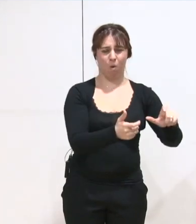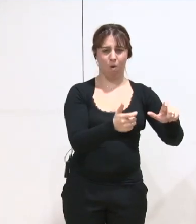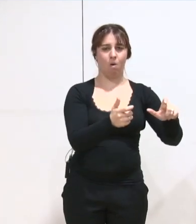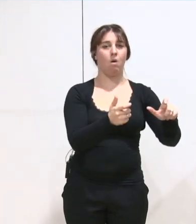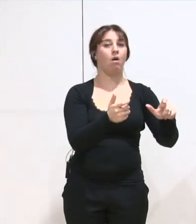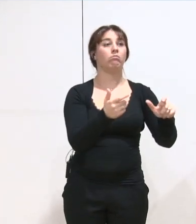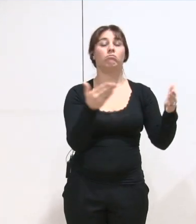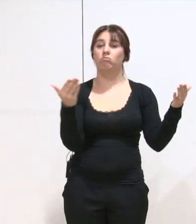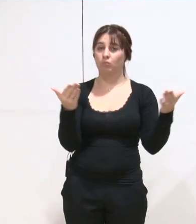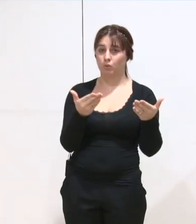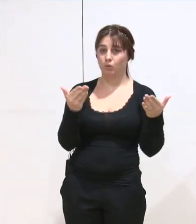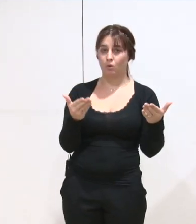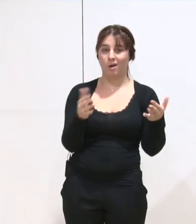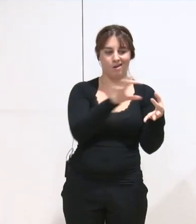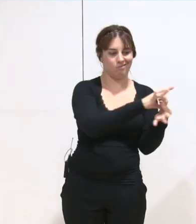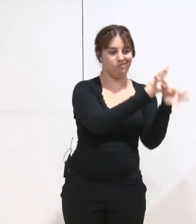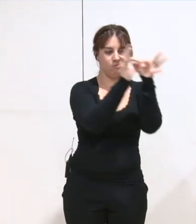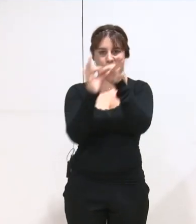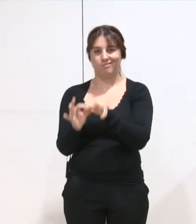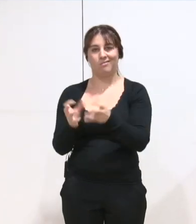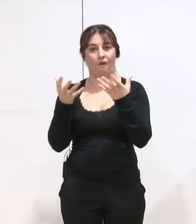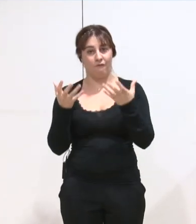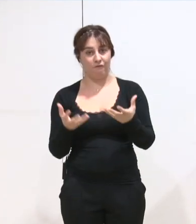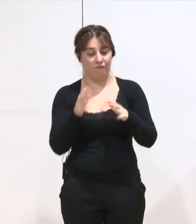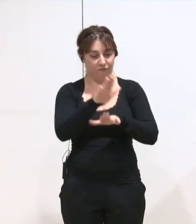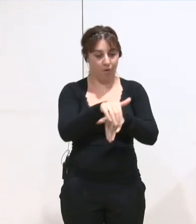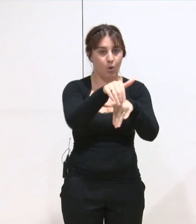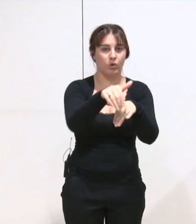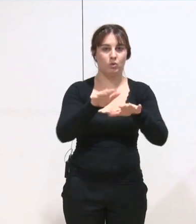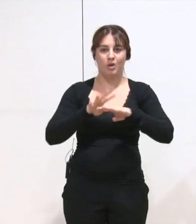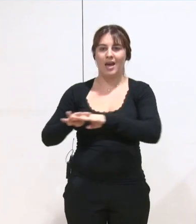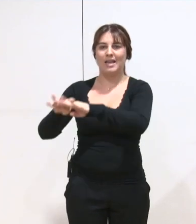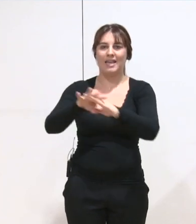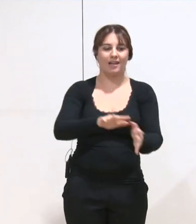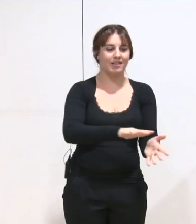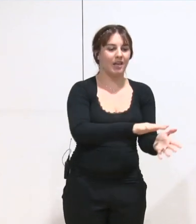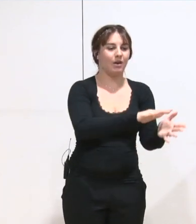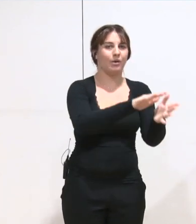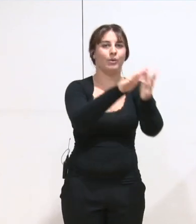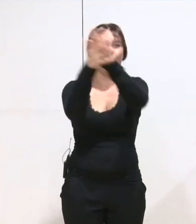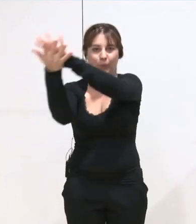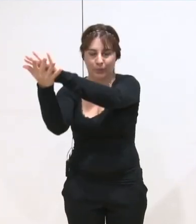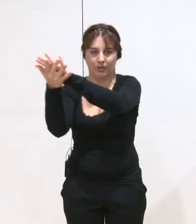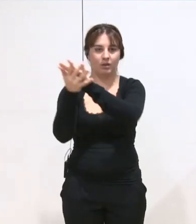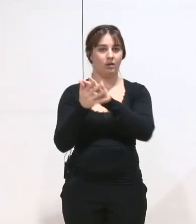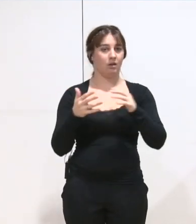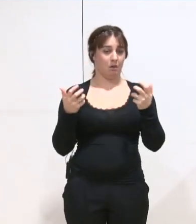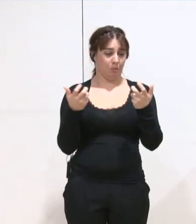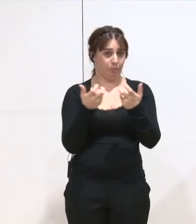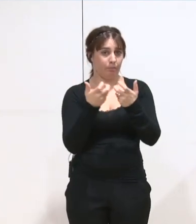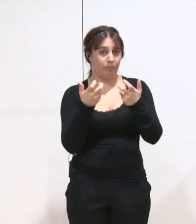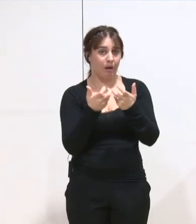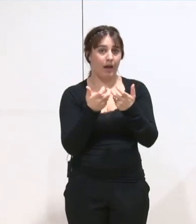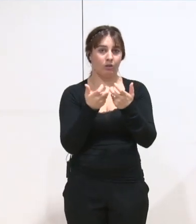à lier à la transformation que nous voulons poursuivre de ce quartier, en particulier son ouverture